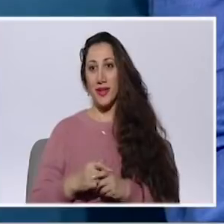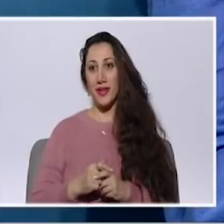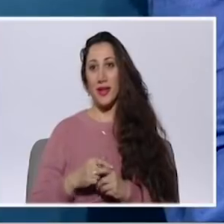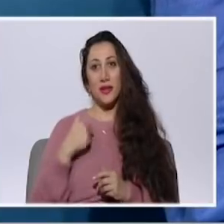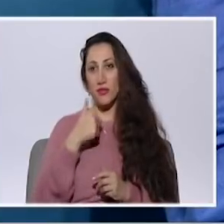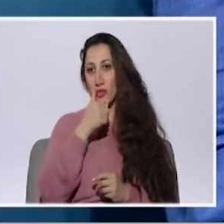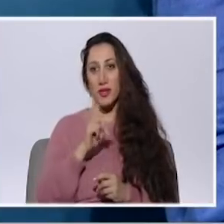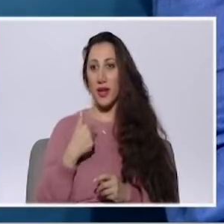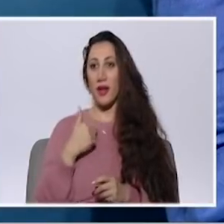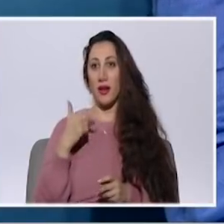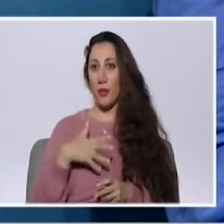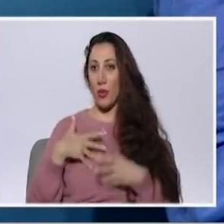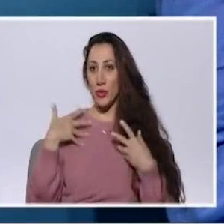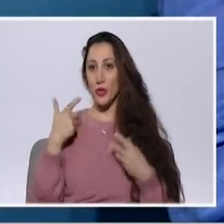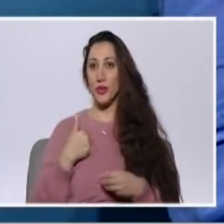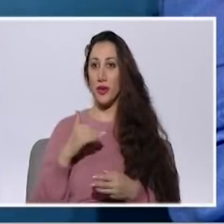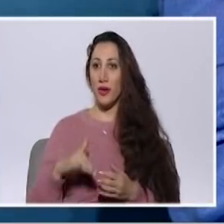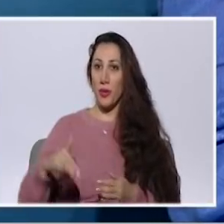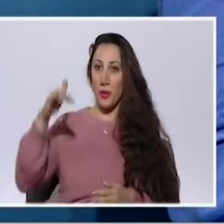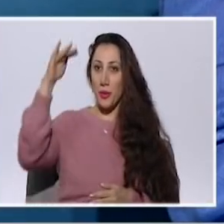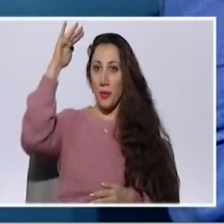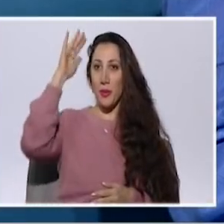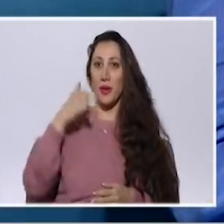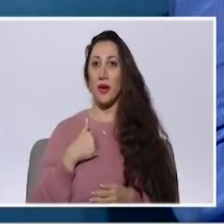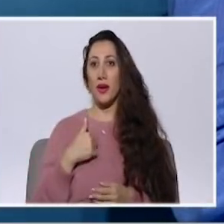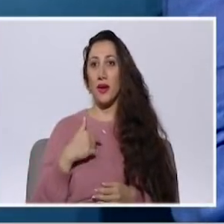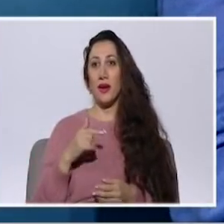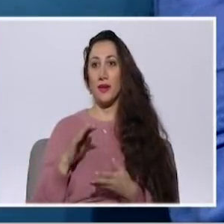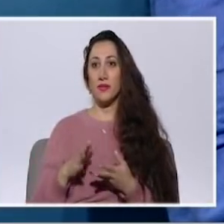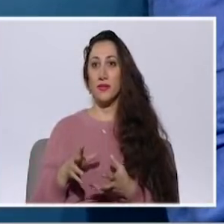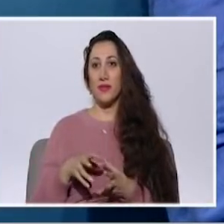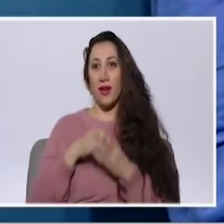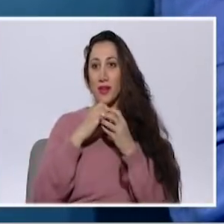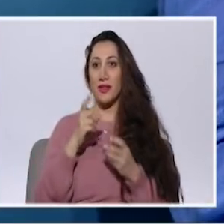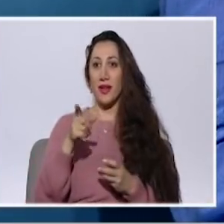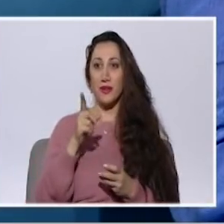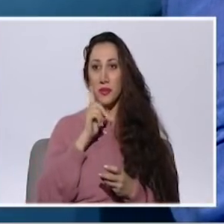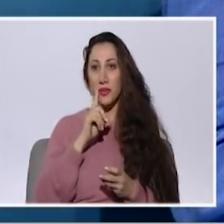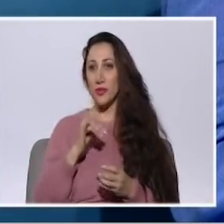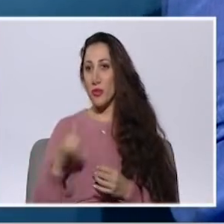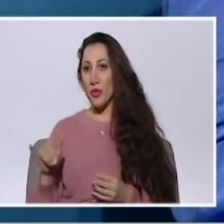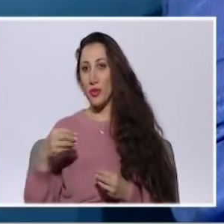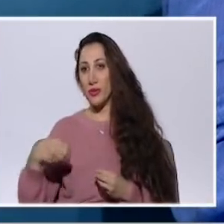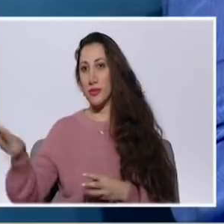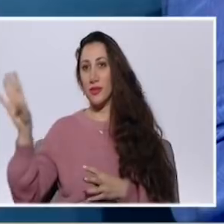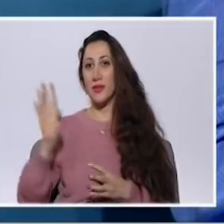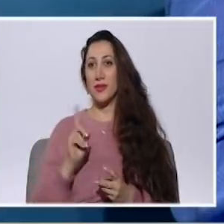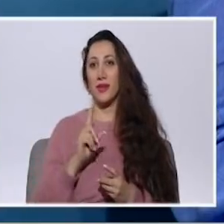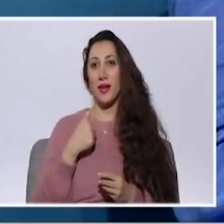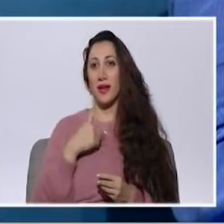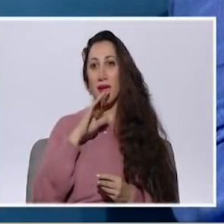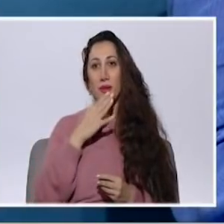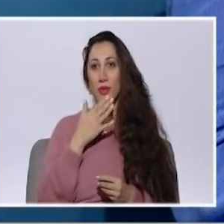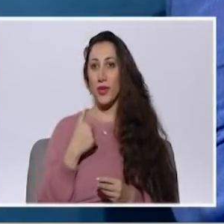كويسه، فيعني هبقى كبرتها، انقذتها من ربنا، جعلني سبب ان انا انقذها من الموت، والحمد